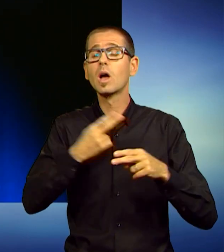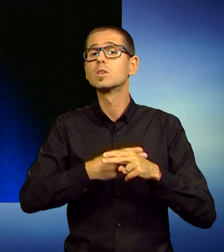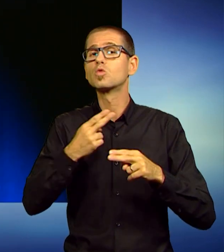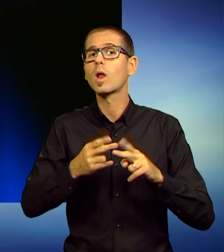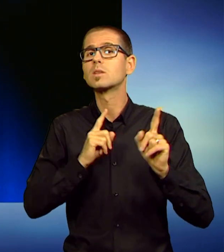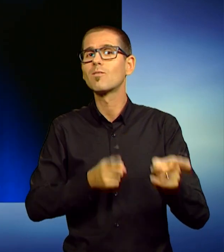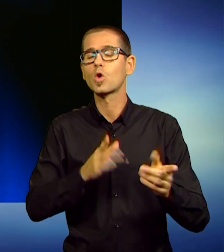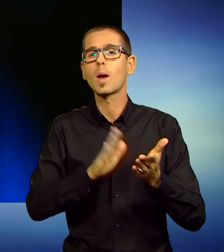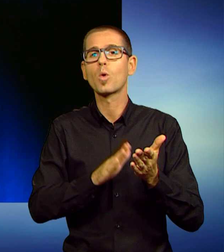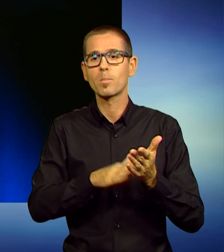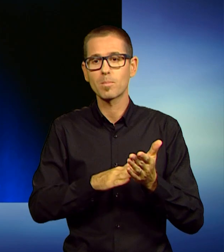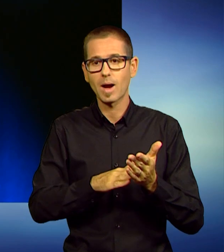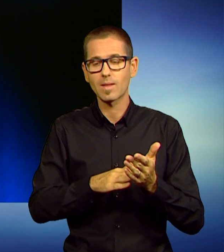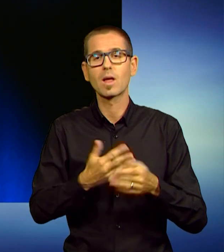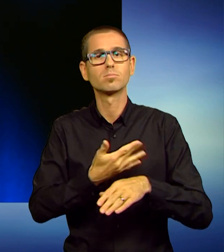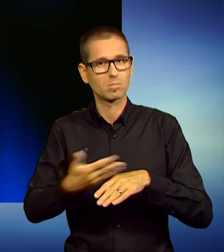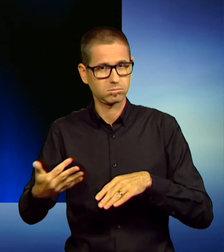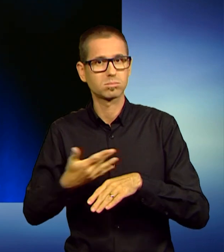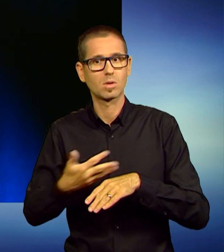državljanska vojna pomeni prelivanje krvi?